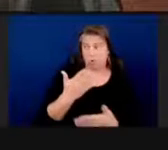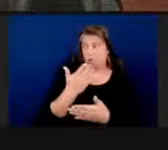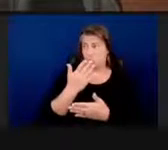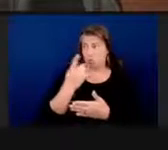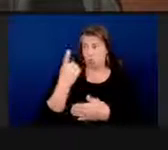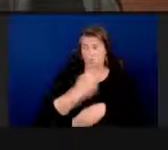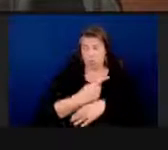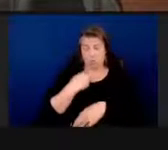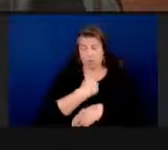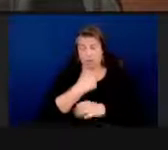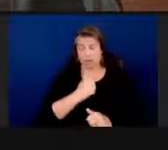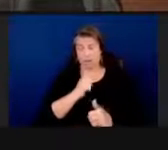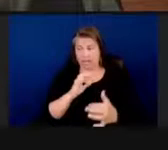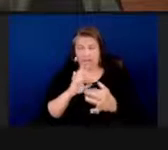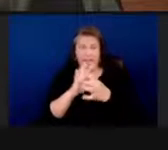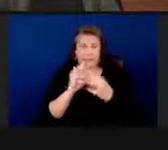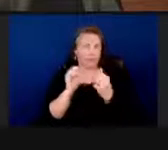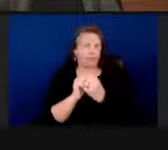الأمر؟